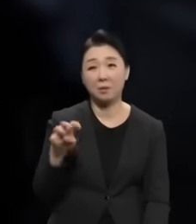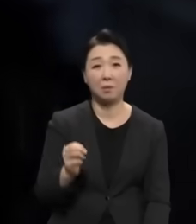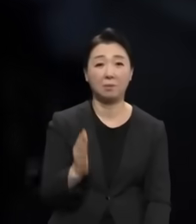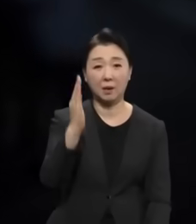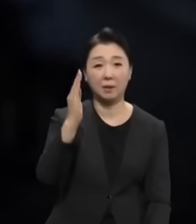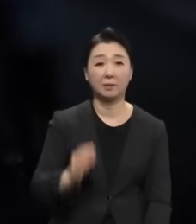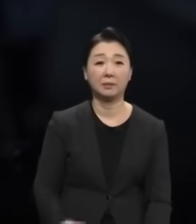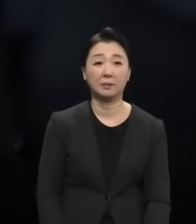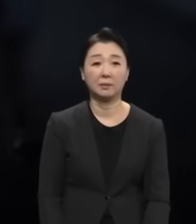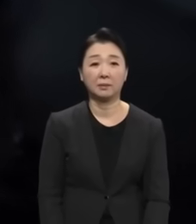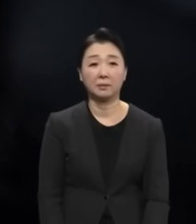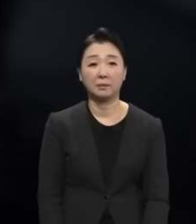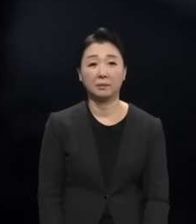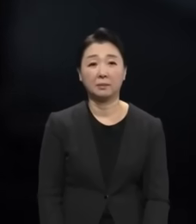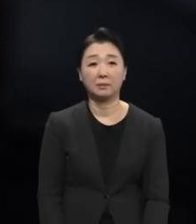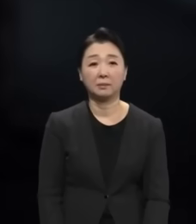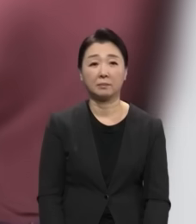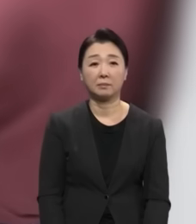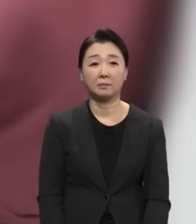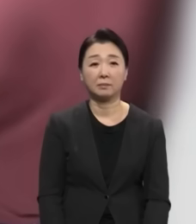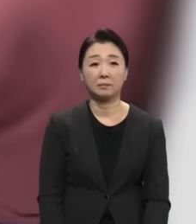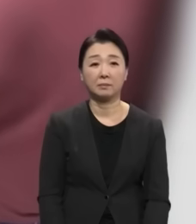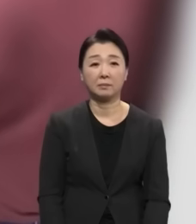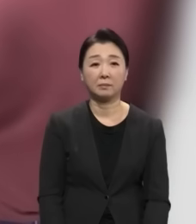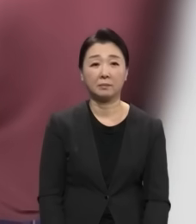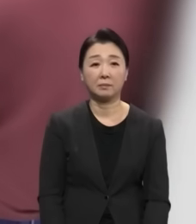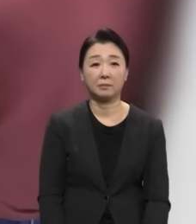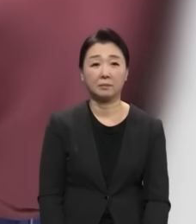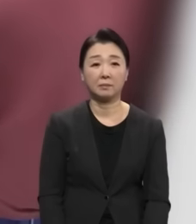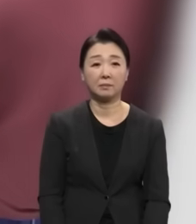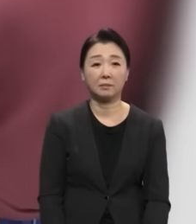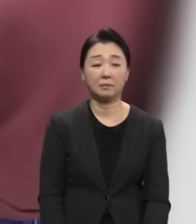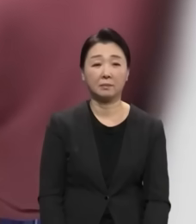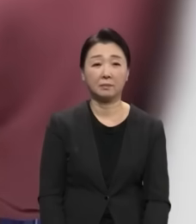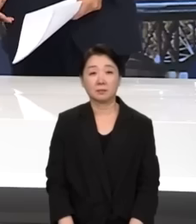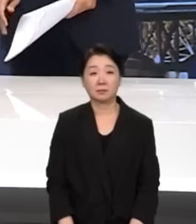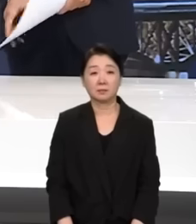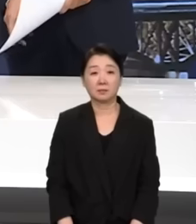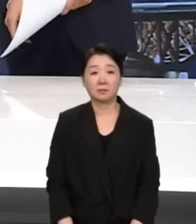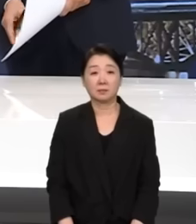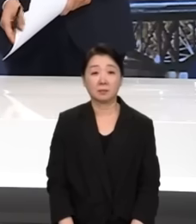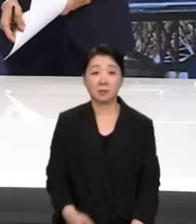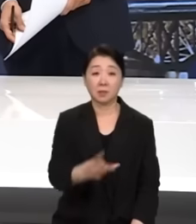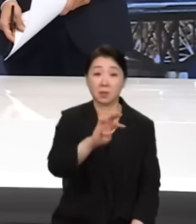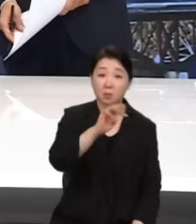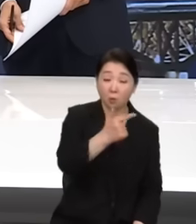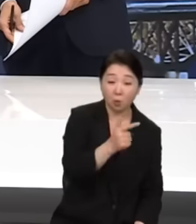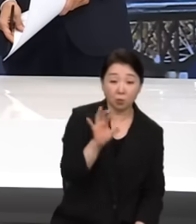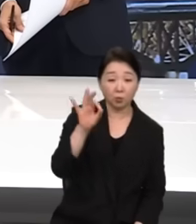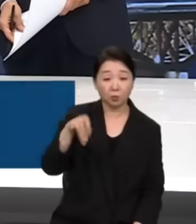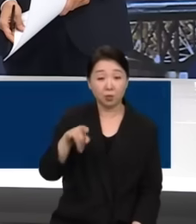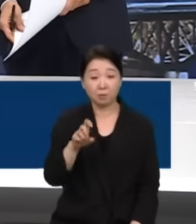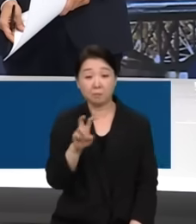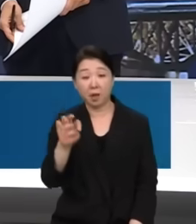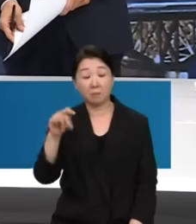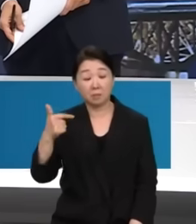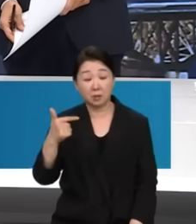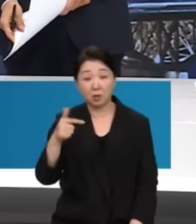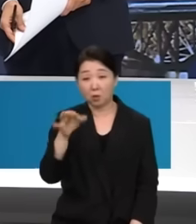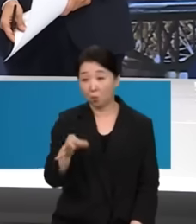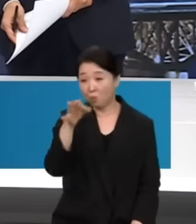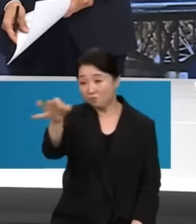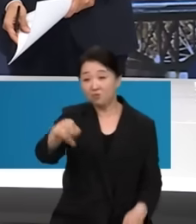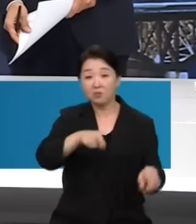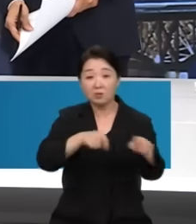넘을 것이라는 관측도 나옵니다. JTBC 이재승입니다. 팀원과 위메프의 정산 지연